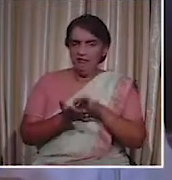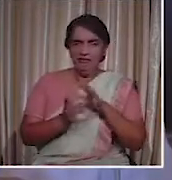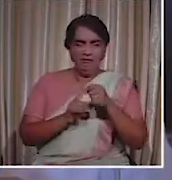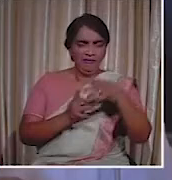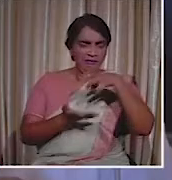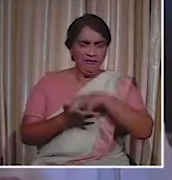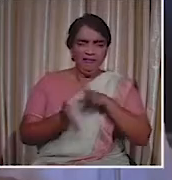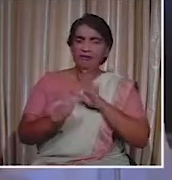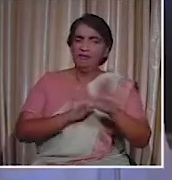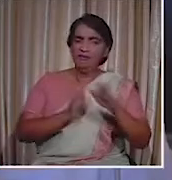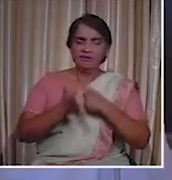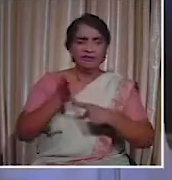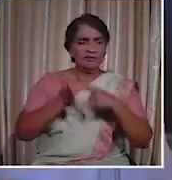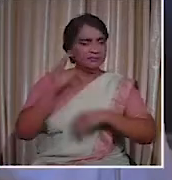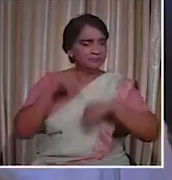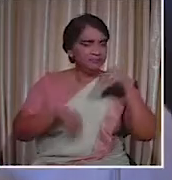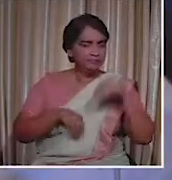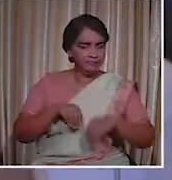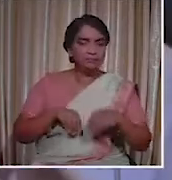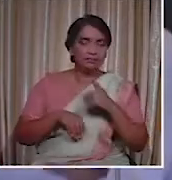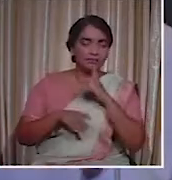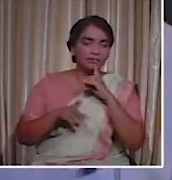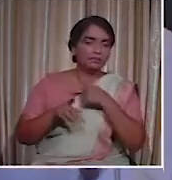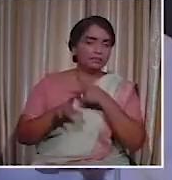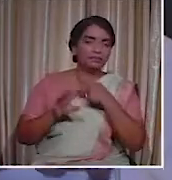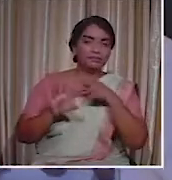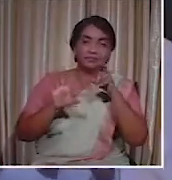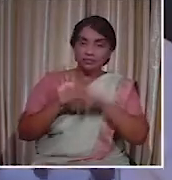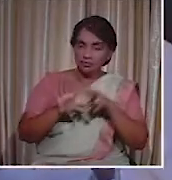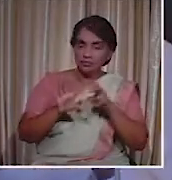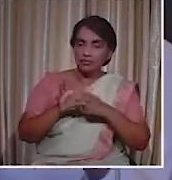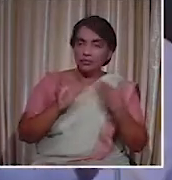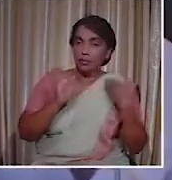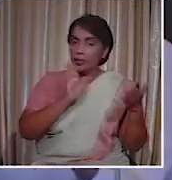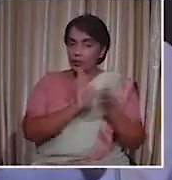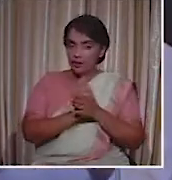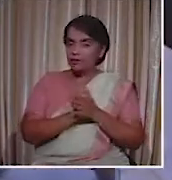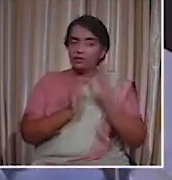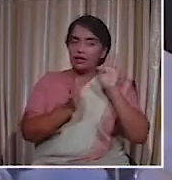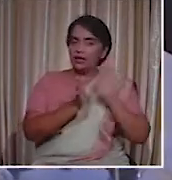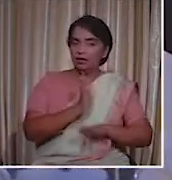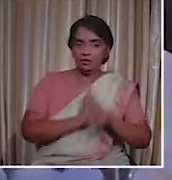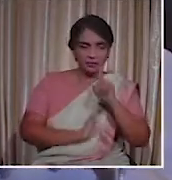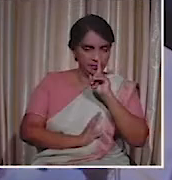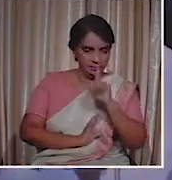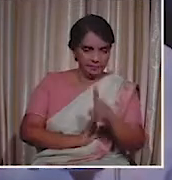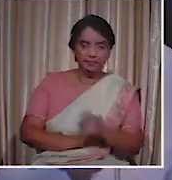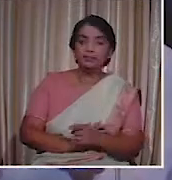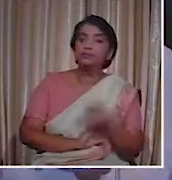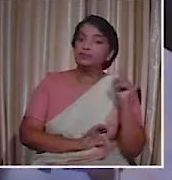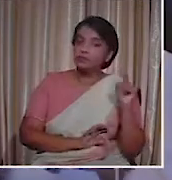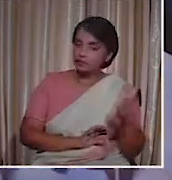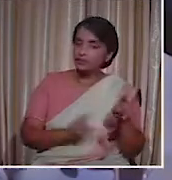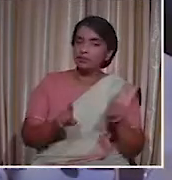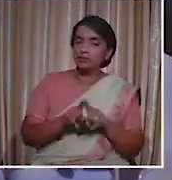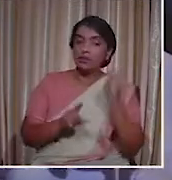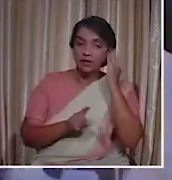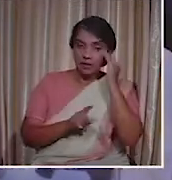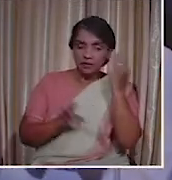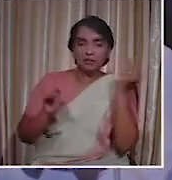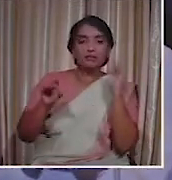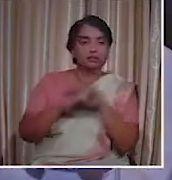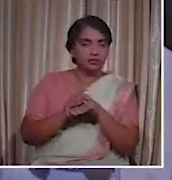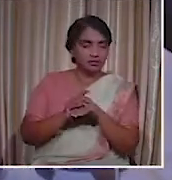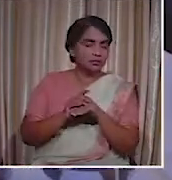පාලන මැතිවරණයේ එල්ලන ලද ආසන ඉවත් කිරීමට යෝජනා කරනවා. ඒ වගේම කාන්තා